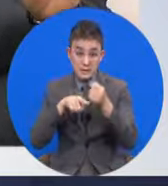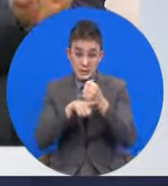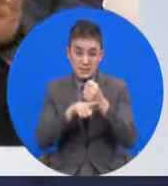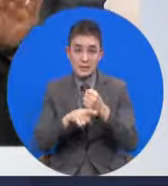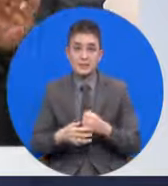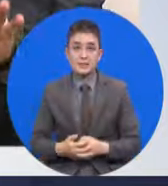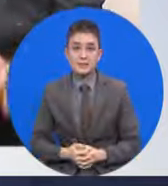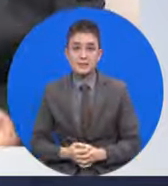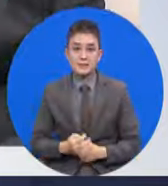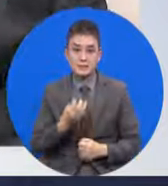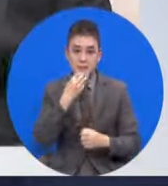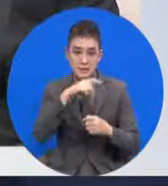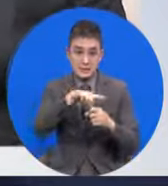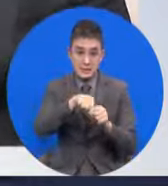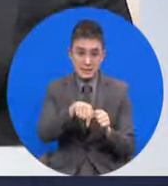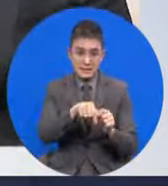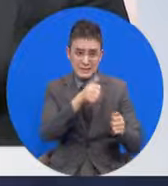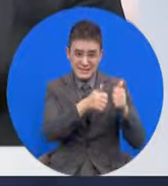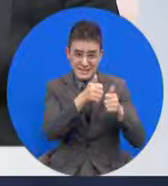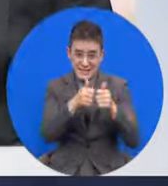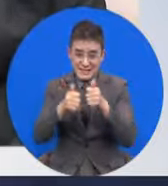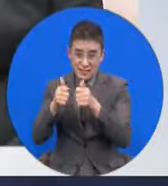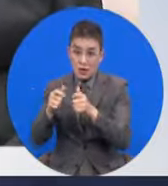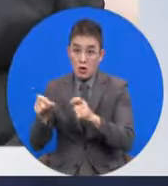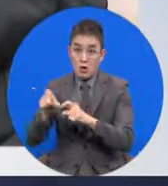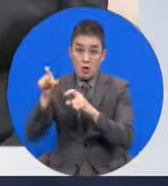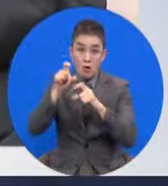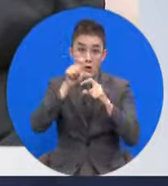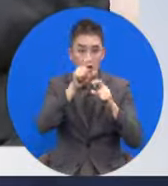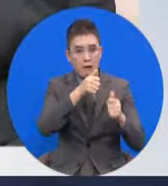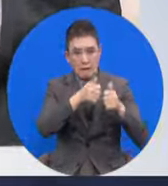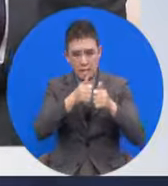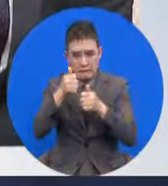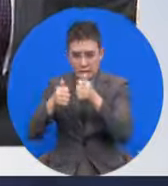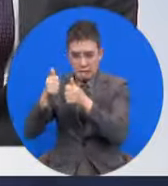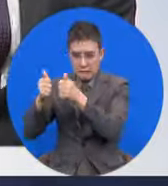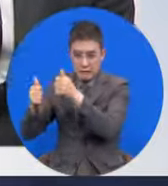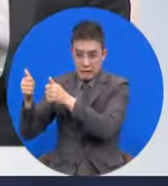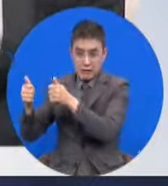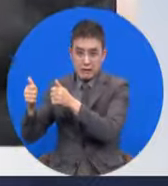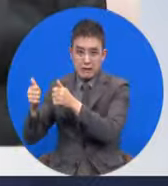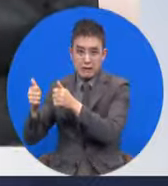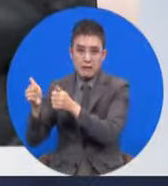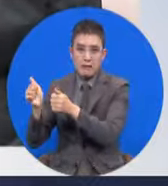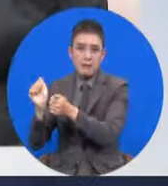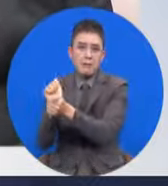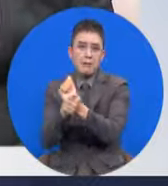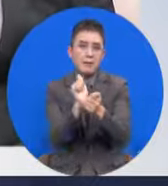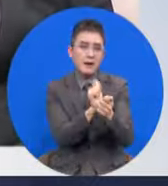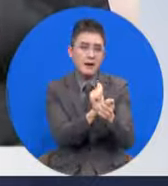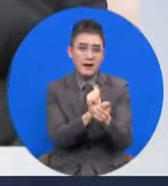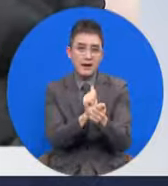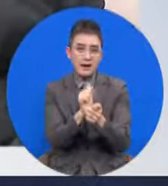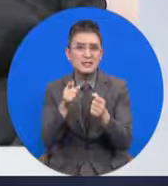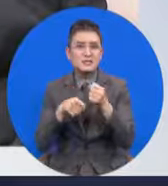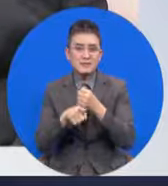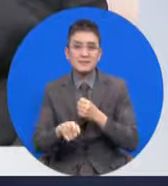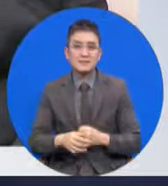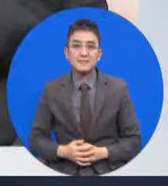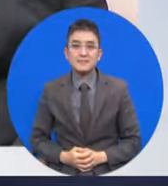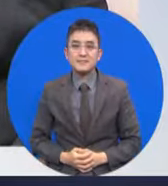그 초박빙 지역이 훨씬 더 뜨거워지는 그런 양상으로 가게 되는 요인이 되고 있다. 그렇게 봅니다. 예.